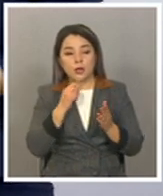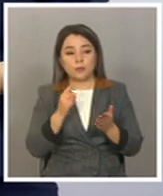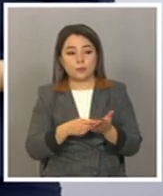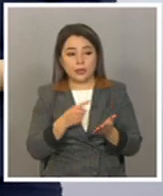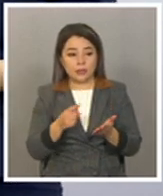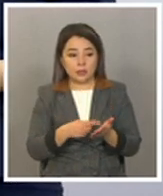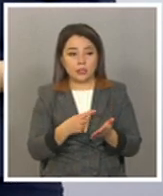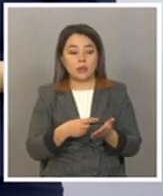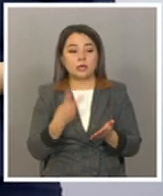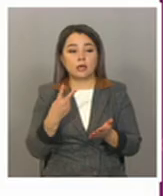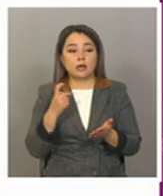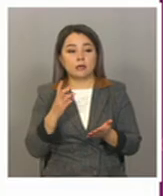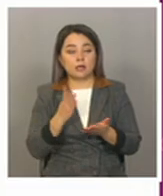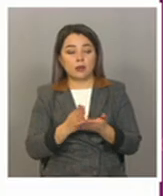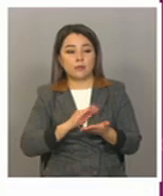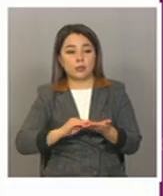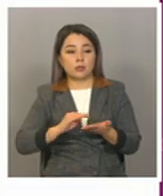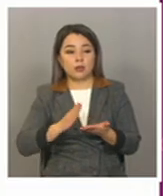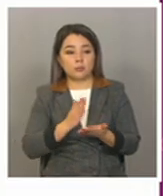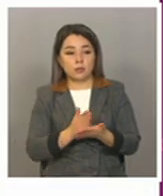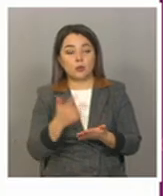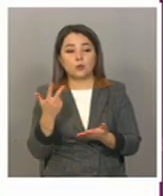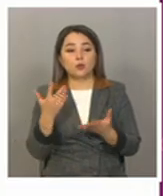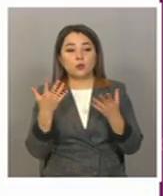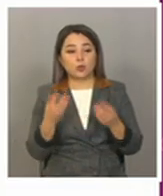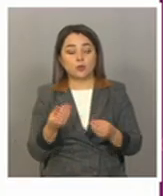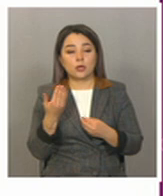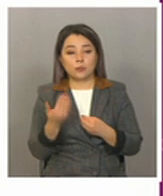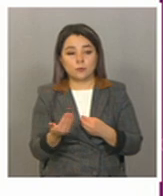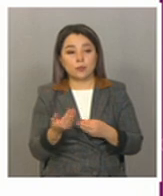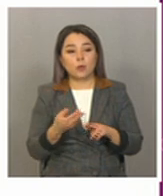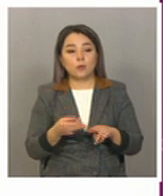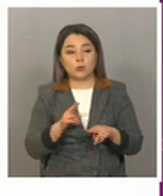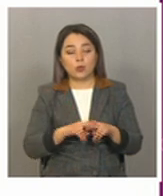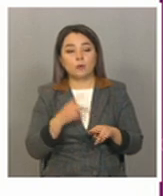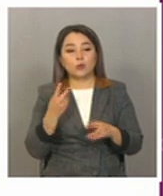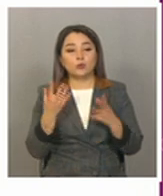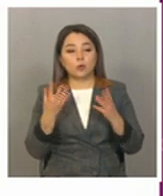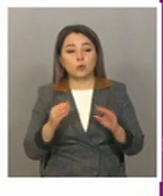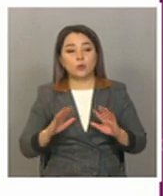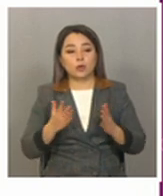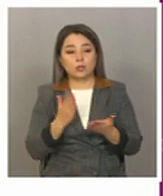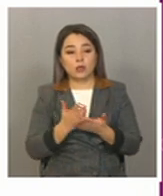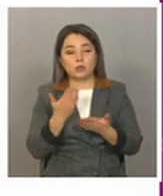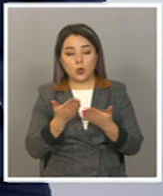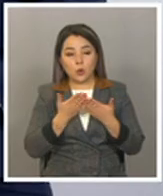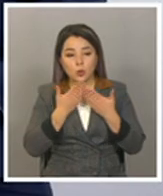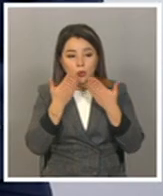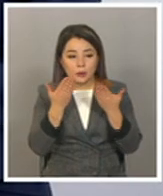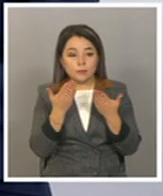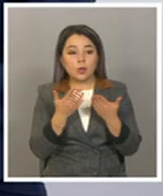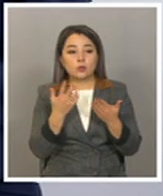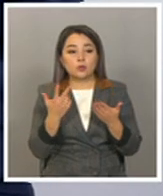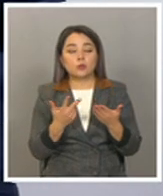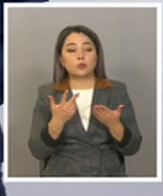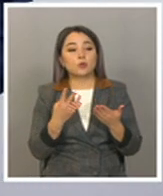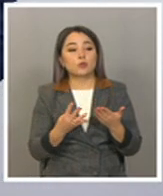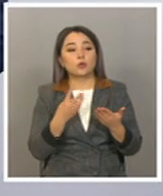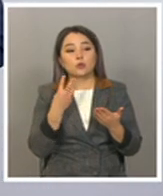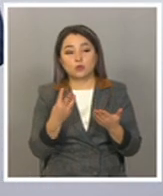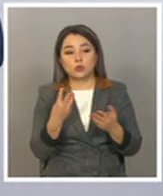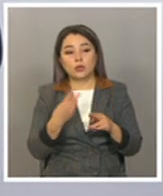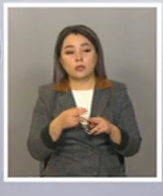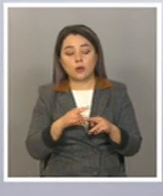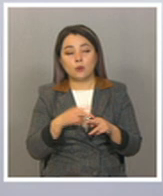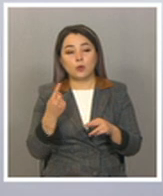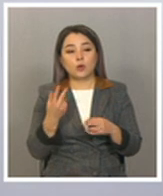2x өрнегімен беріледі. Ал үшінші күні ол бірінші күнгі оқығанның 4-тен 3-ін, яғни біз бірінші